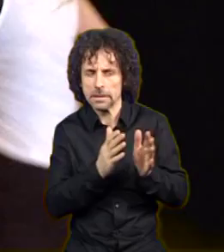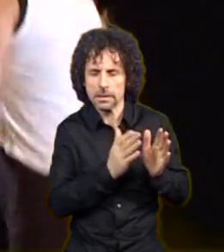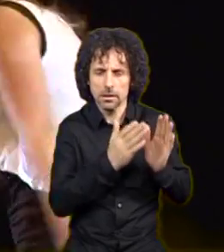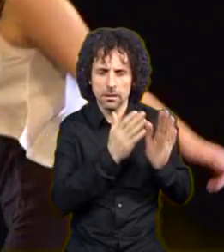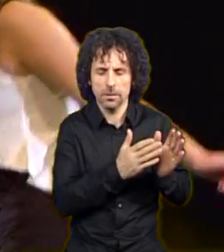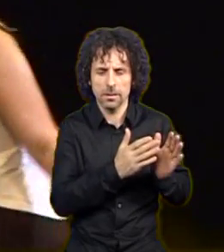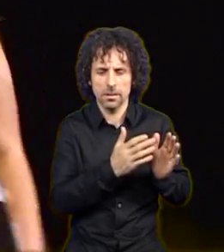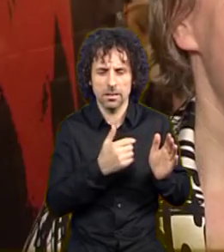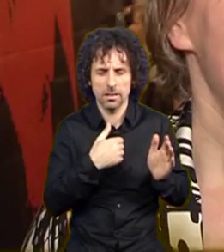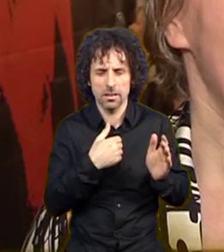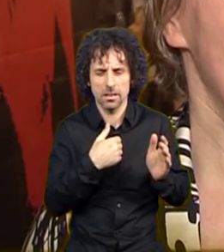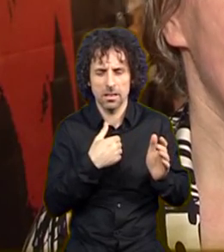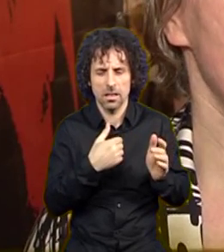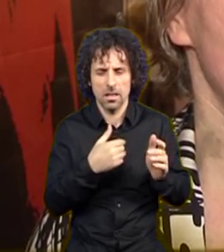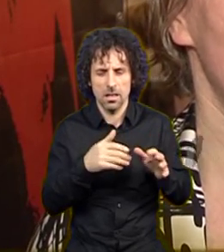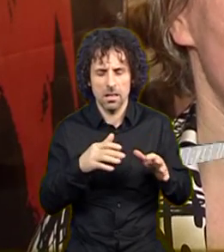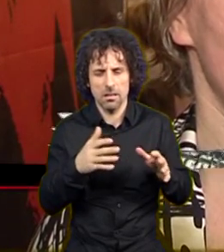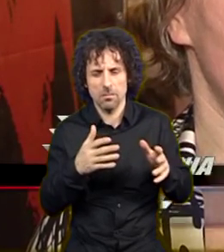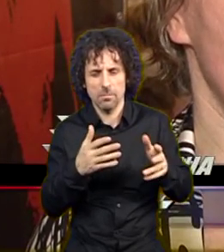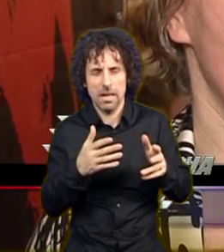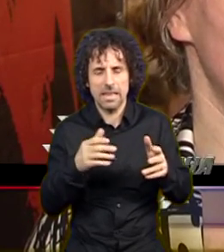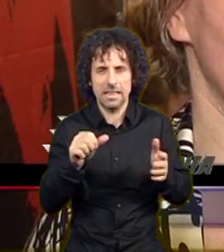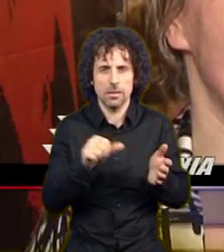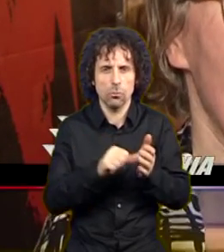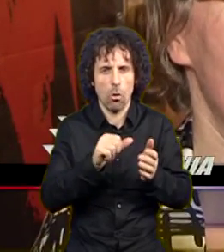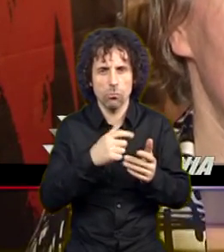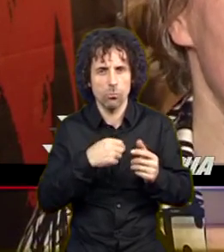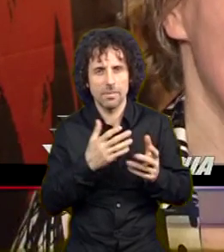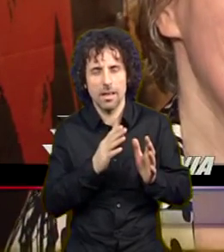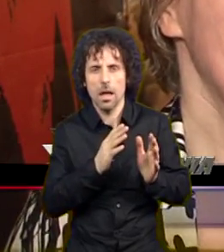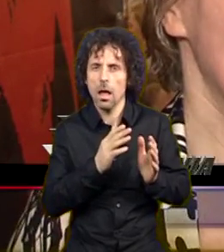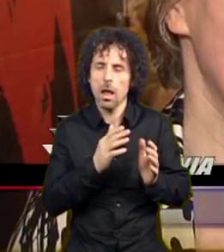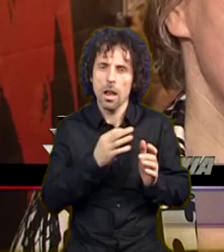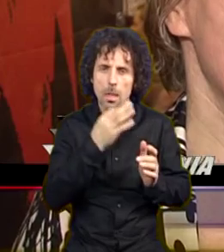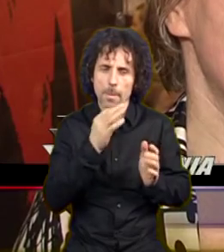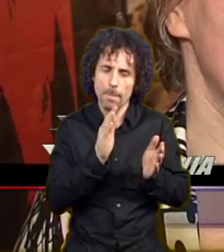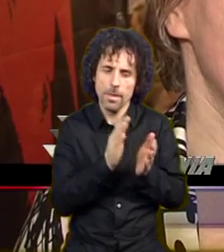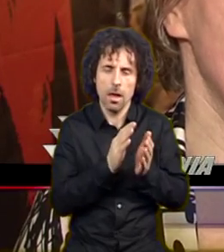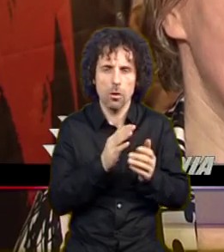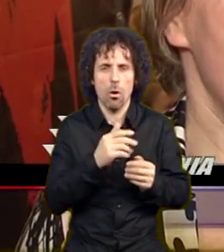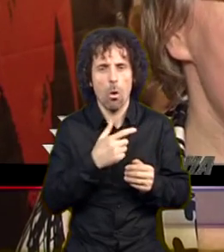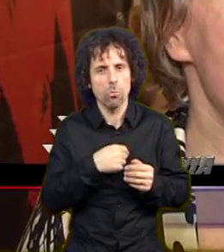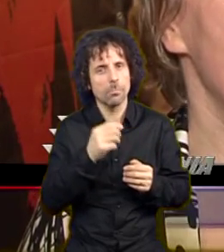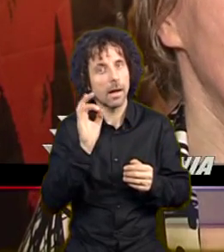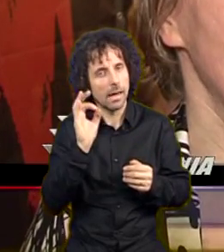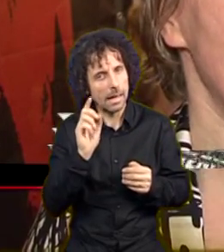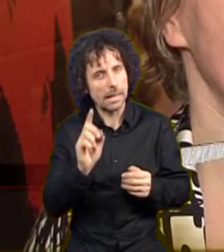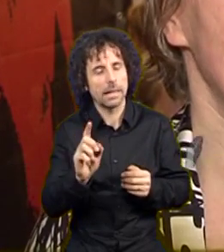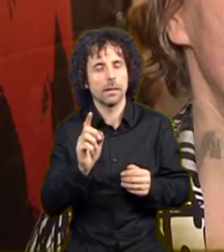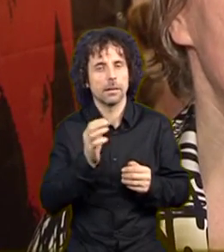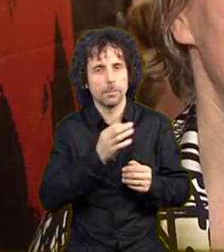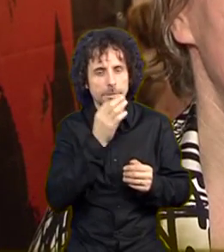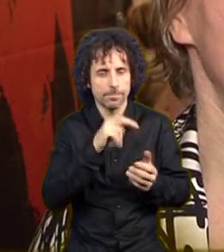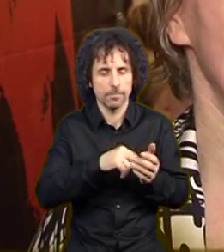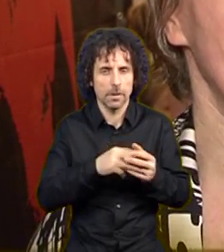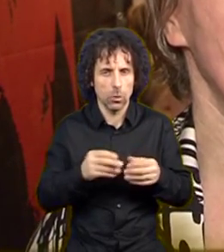wcale nie chcemy być komercyjni i jakby mieć tłumów, nie wiem, tysiąca osób, tylko wolimy mieć trochę mniej tych osób, a